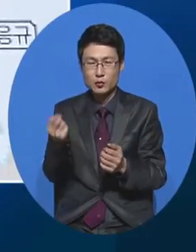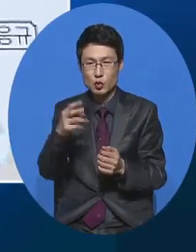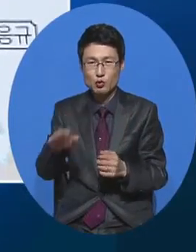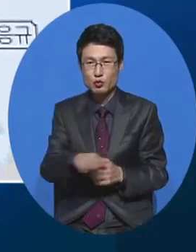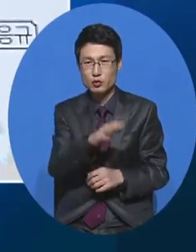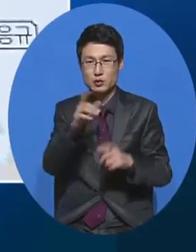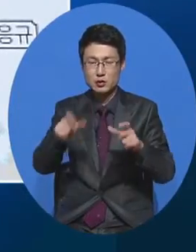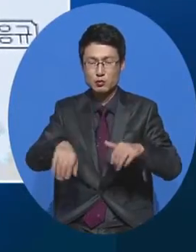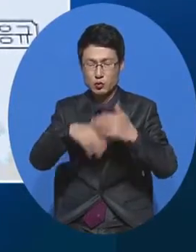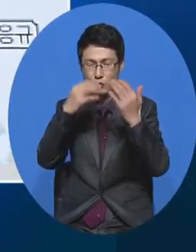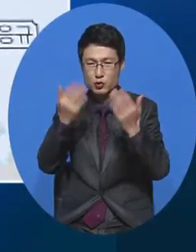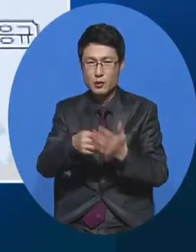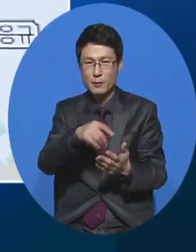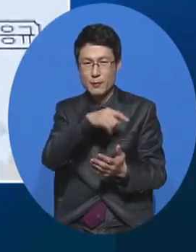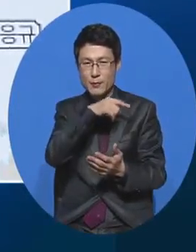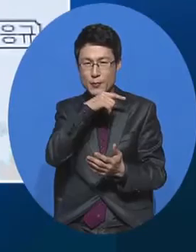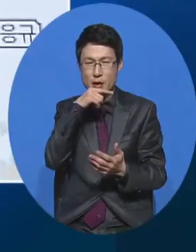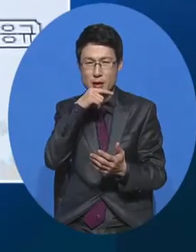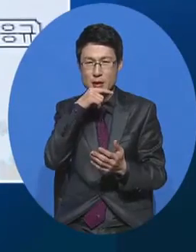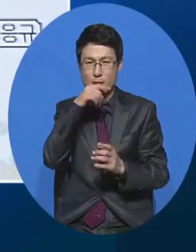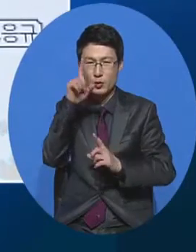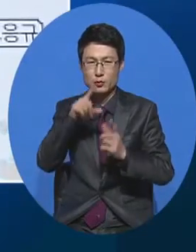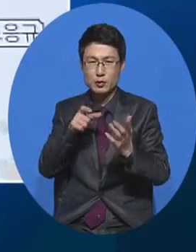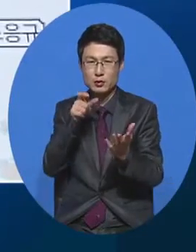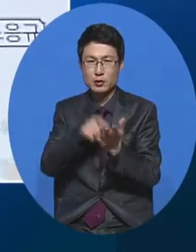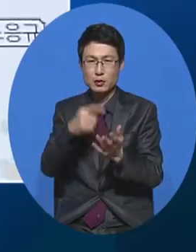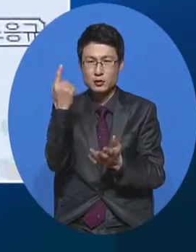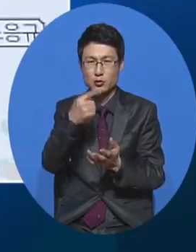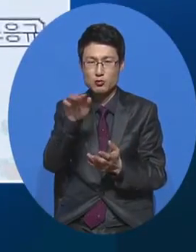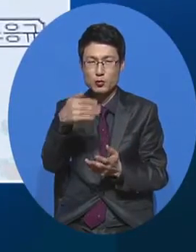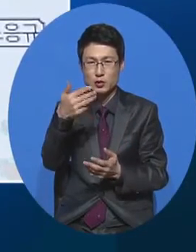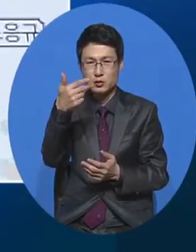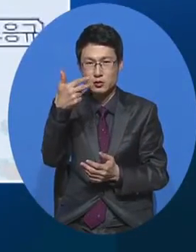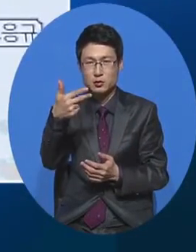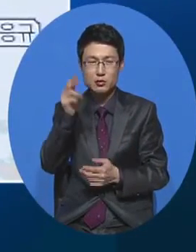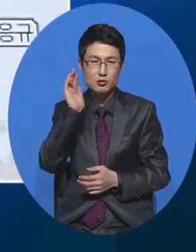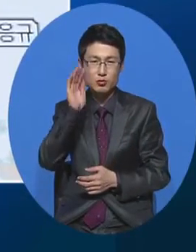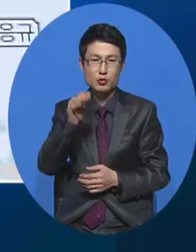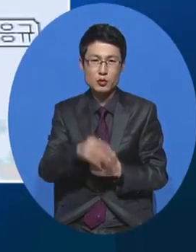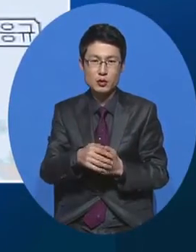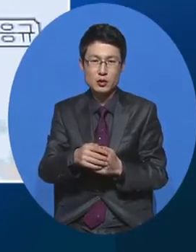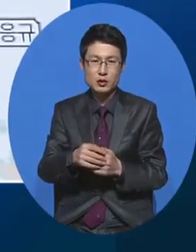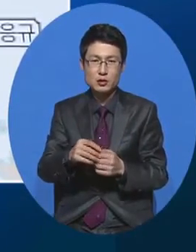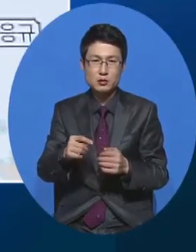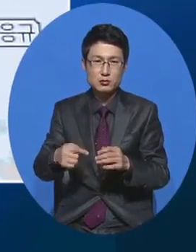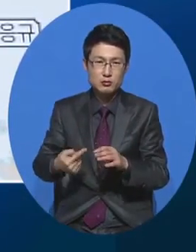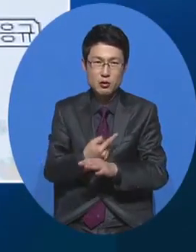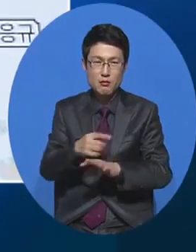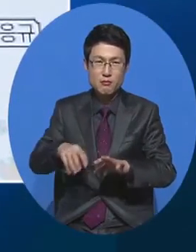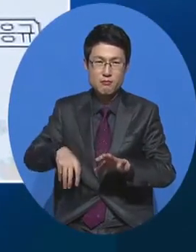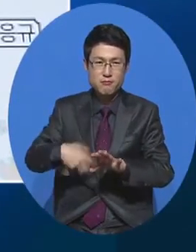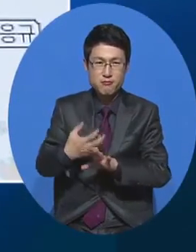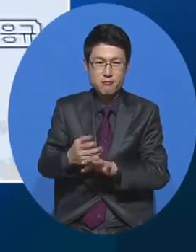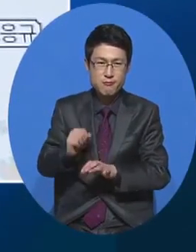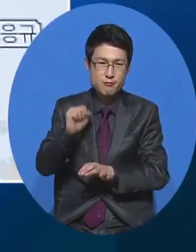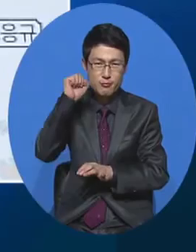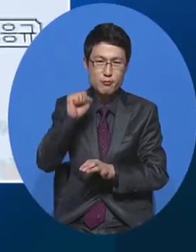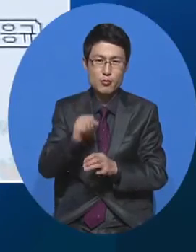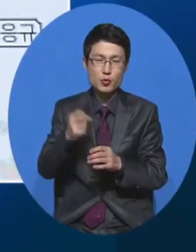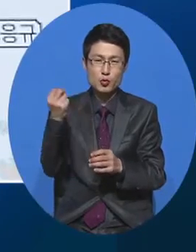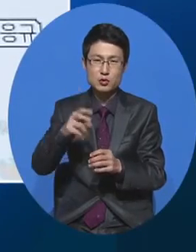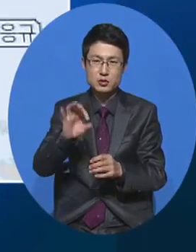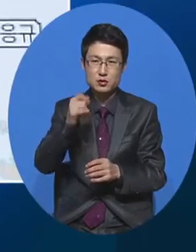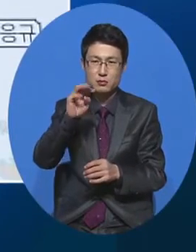전체를 빨간 표시를 해서 1907년 이유 히 탑 옮기지 남도는 어디도 웁 영향